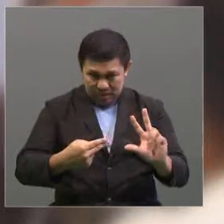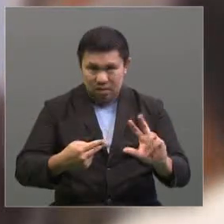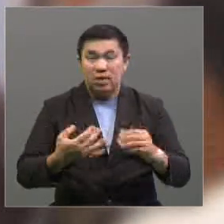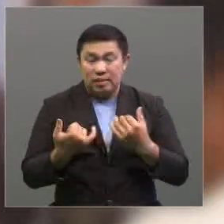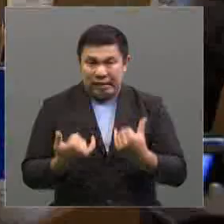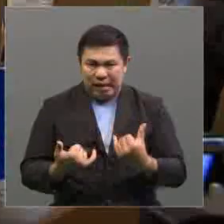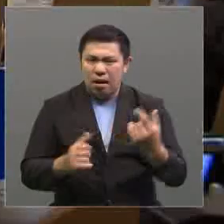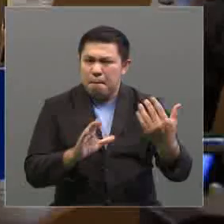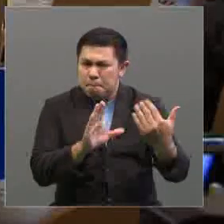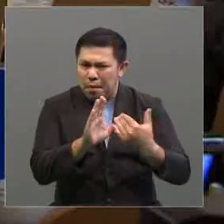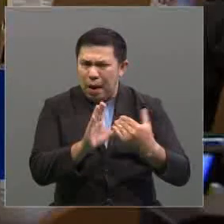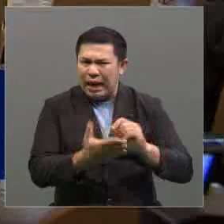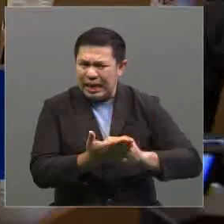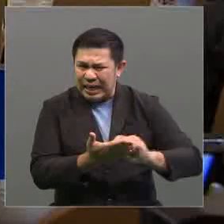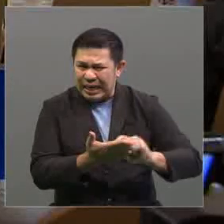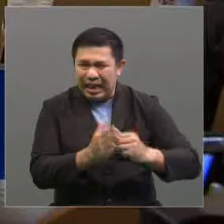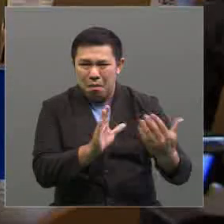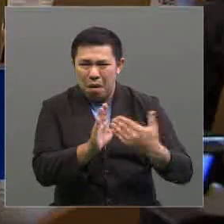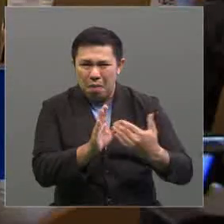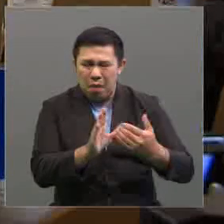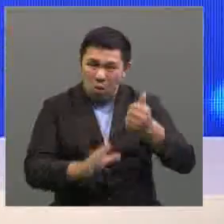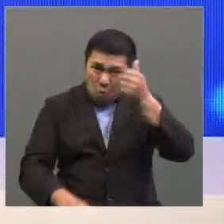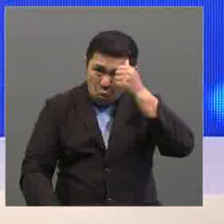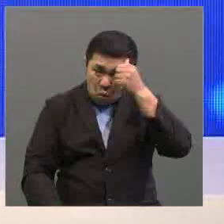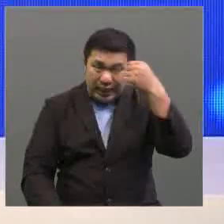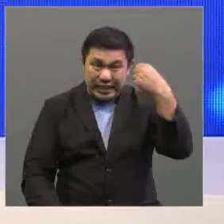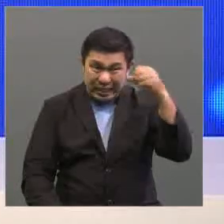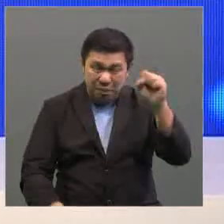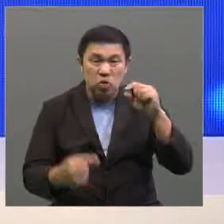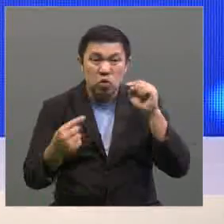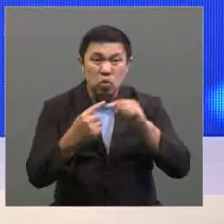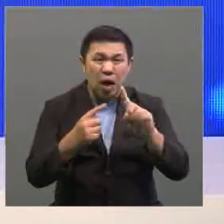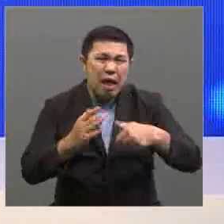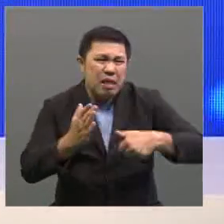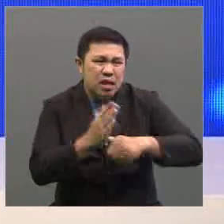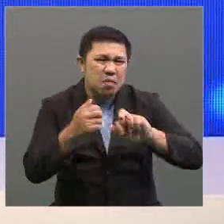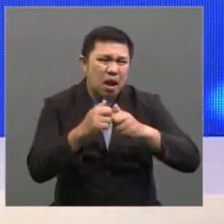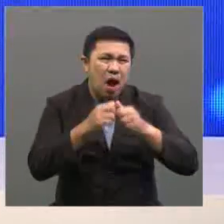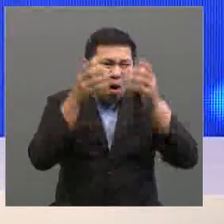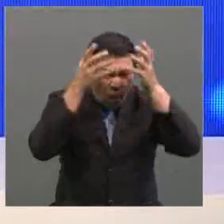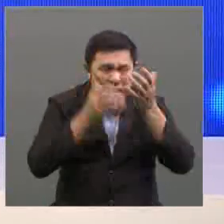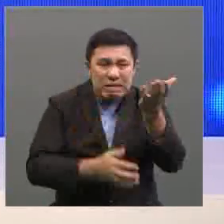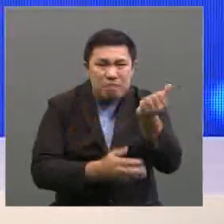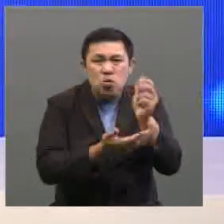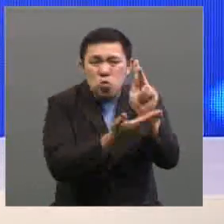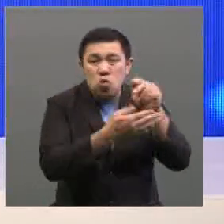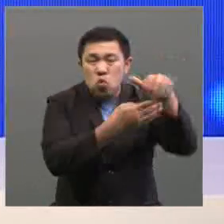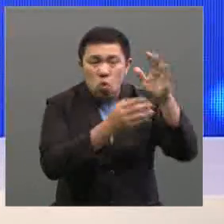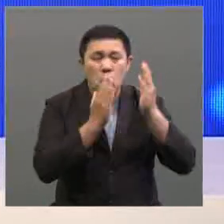ลงทะเบียนการแก้หนี้นอกระบบช่วง 10วันที่ผ่านมาเนี่ยพบว่ามีประชาชนลงทะเบียนรวมทั้งสิ้น